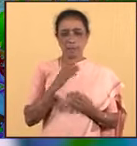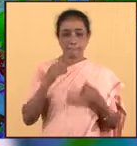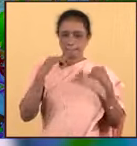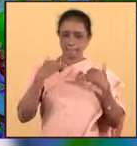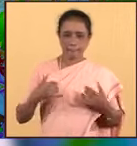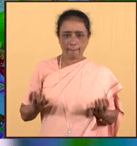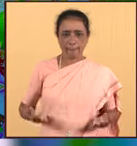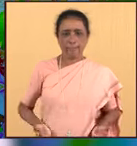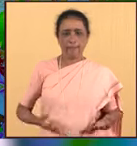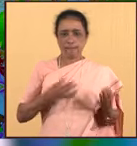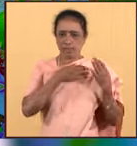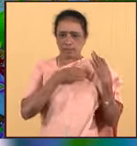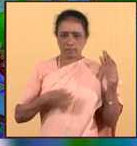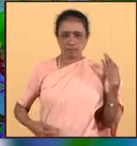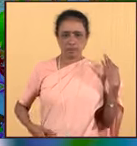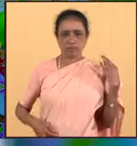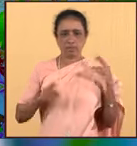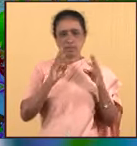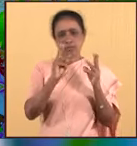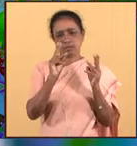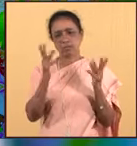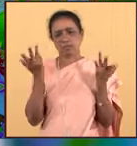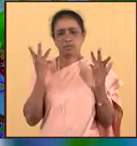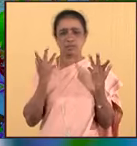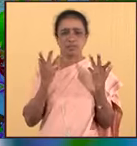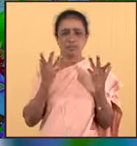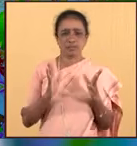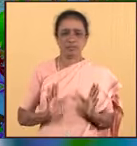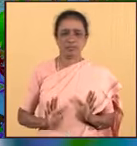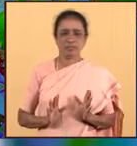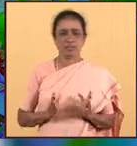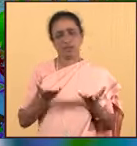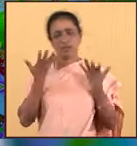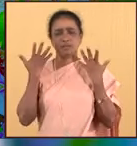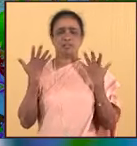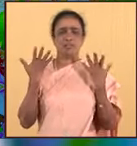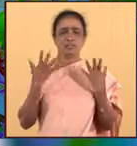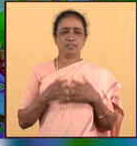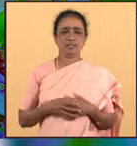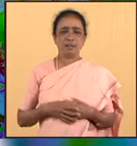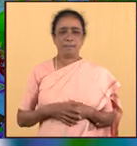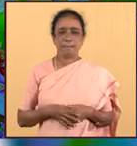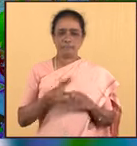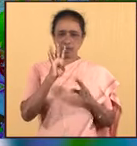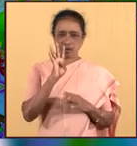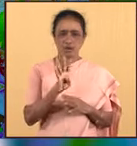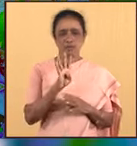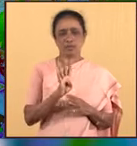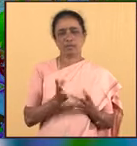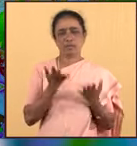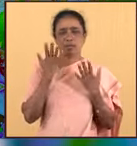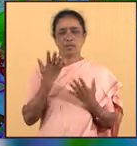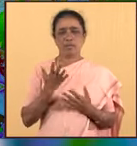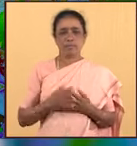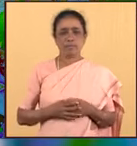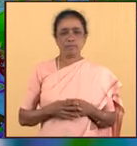கிறிஸ்துவம், பௌத்தம் இதெல்லாம் இருக்கு. அப்ப நம்ம நாடு வந்து மல்டி கல்ச்சர்னு சொல்லுவாங்க ஆங்கிலத்துல, எக்கச்சக்கமாக வச்சிருக்காங்க மதங்கள் இருக்கு. அப்ப மெஜாரிட்டி